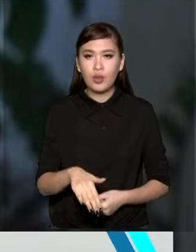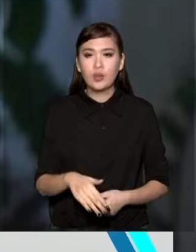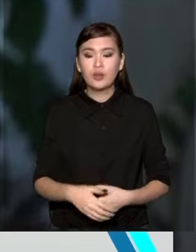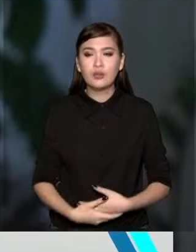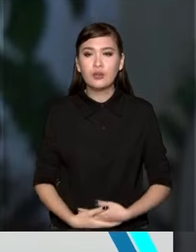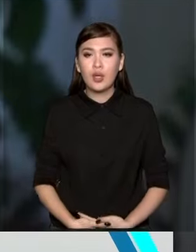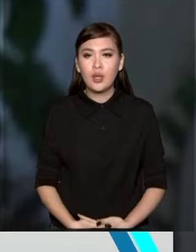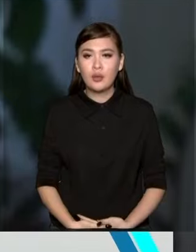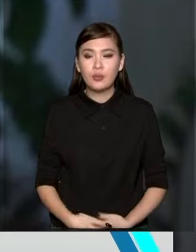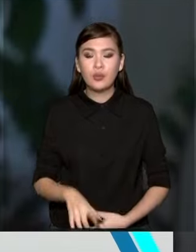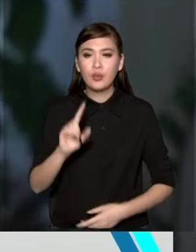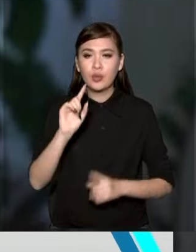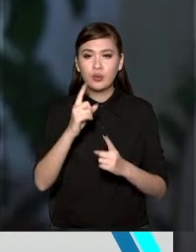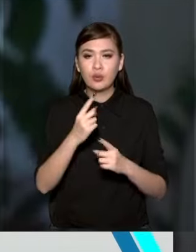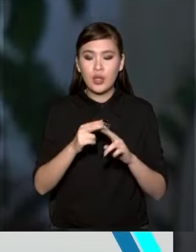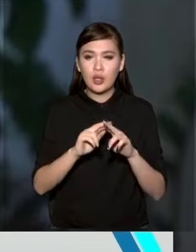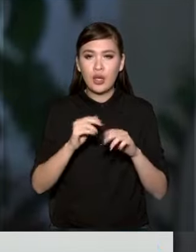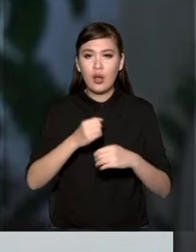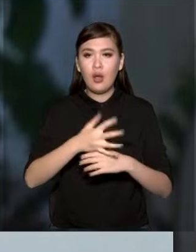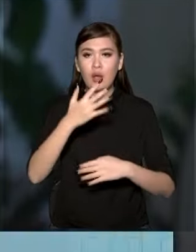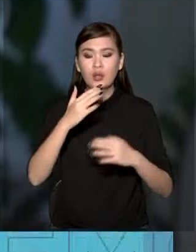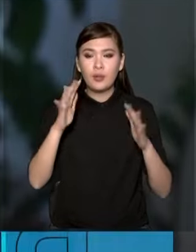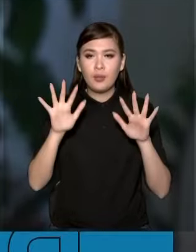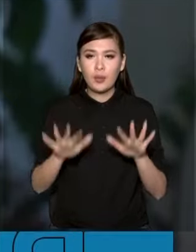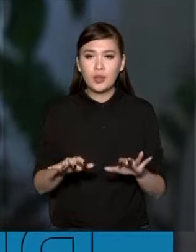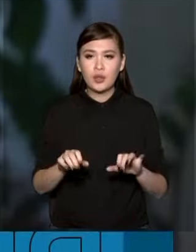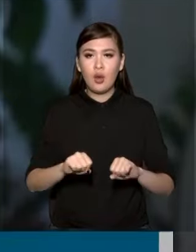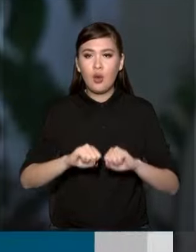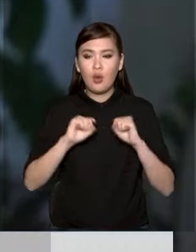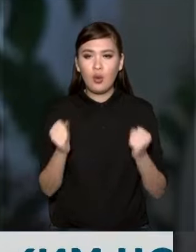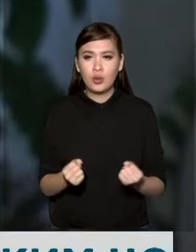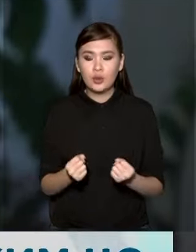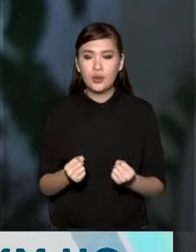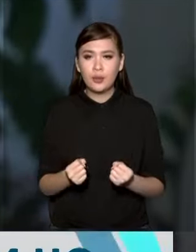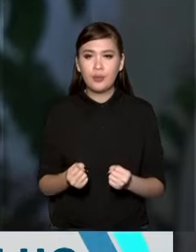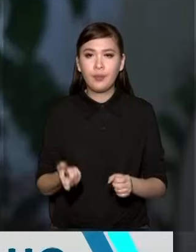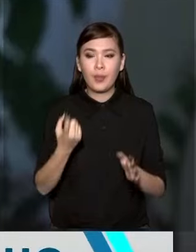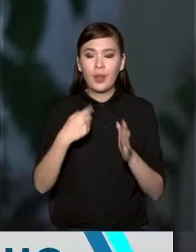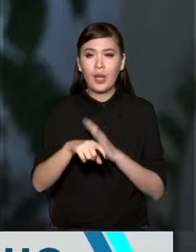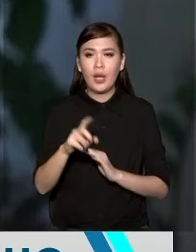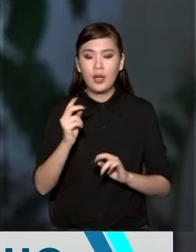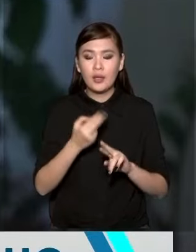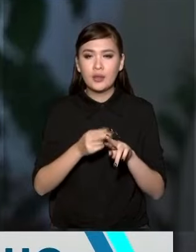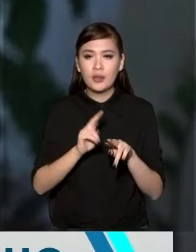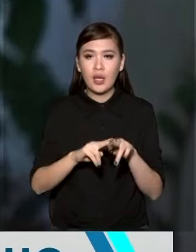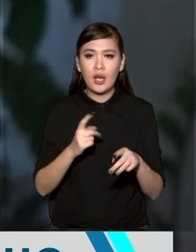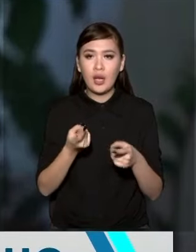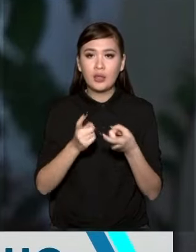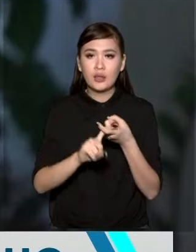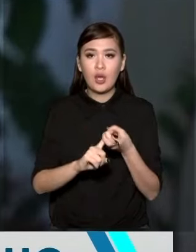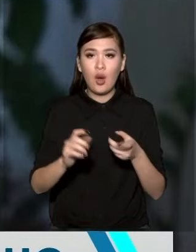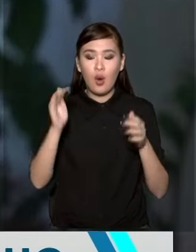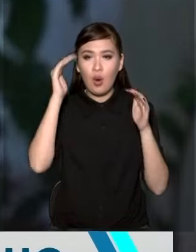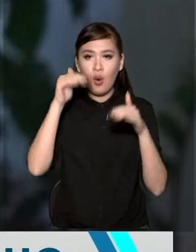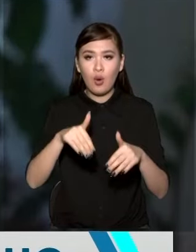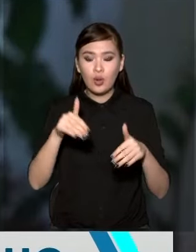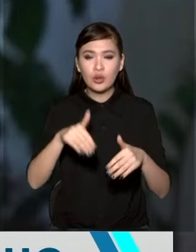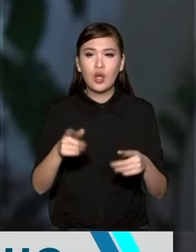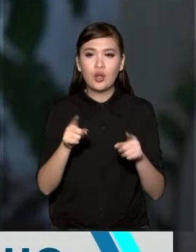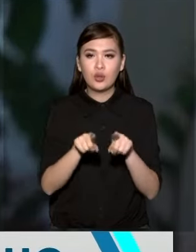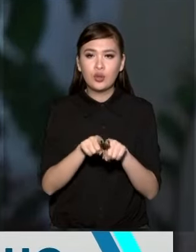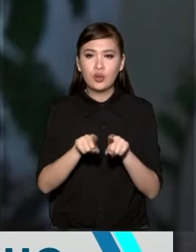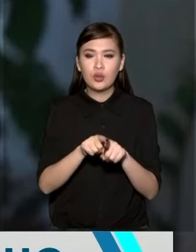принять не сможем, потому что в здании очень низкая температура. Что касается колледжей, ситуация такая